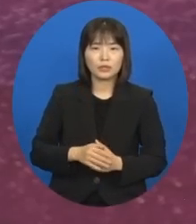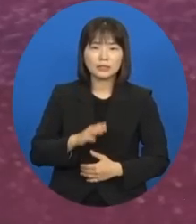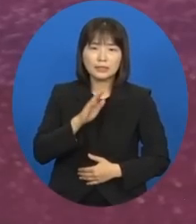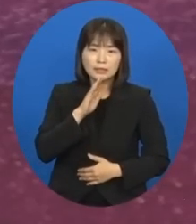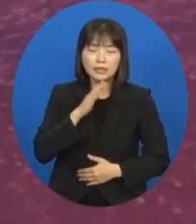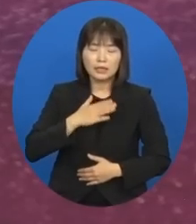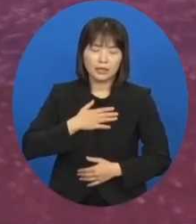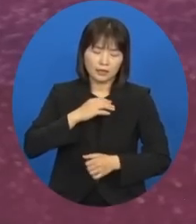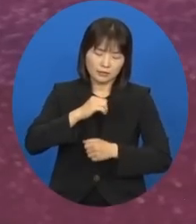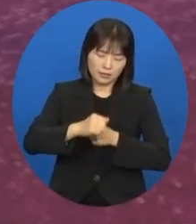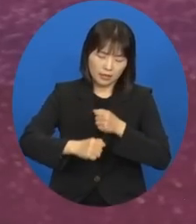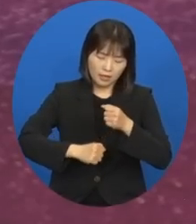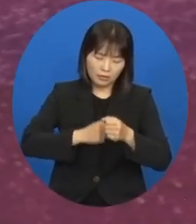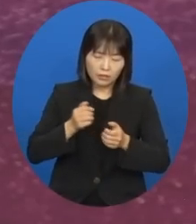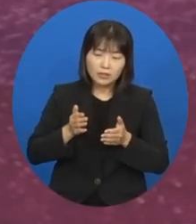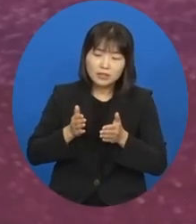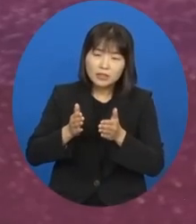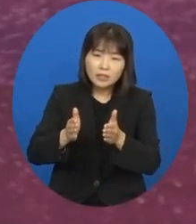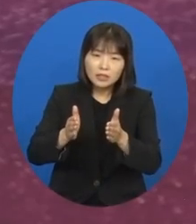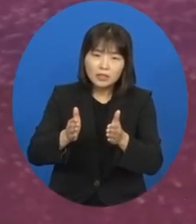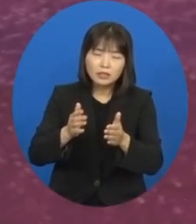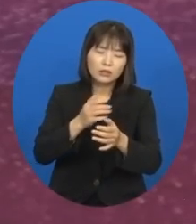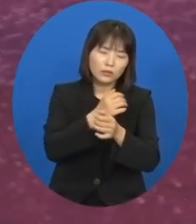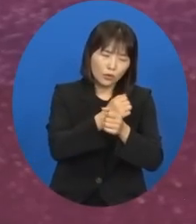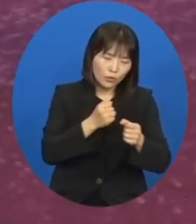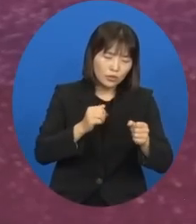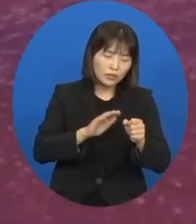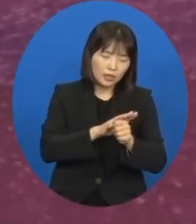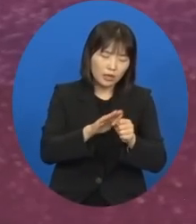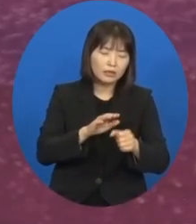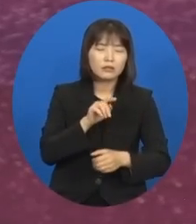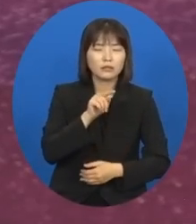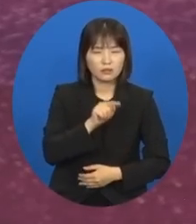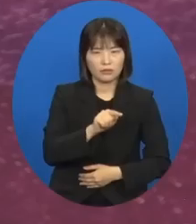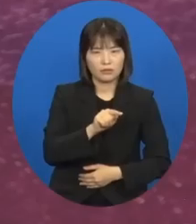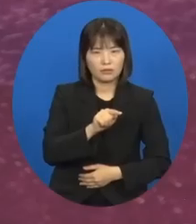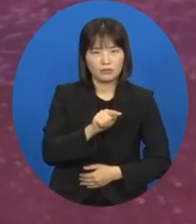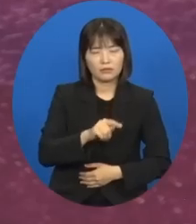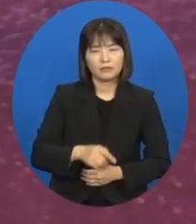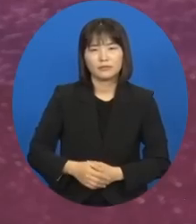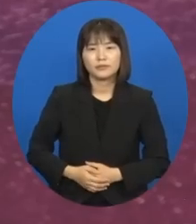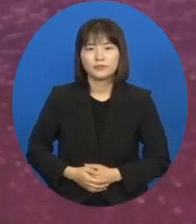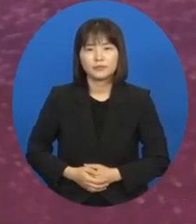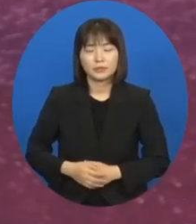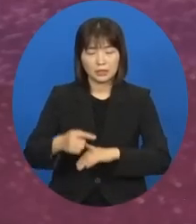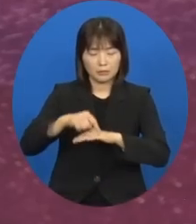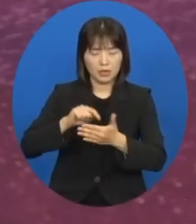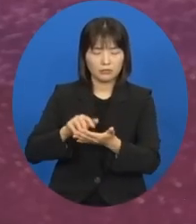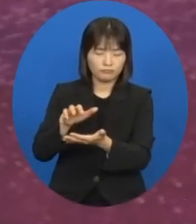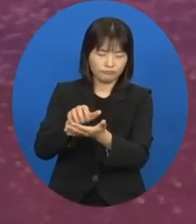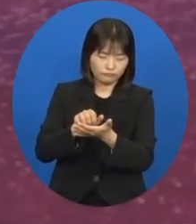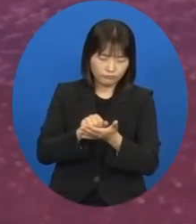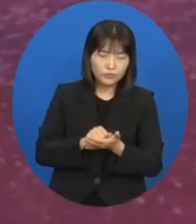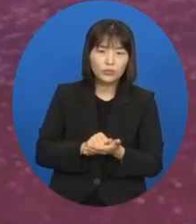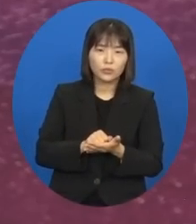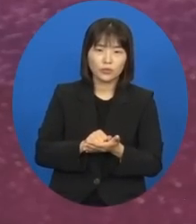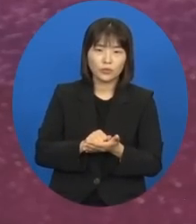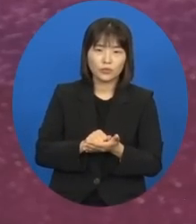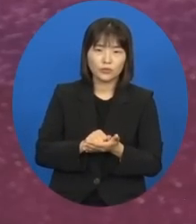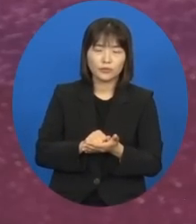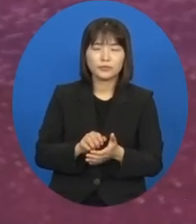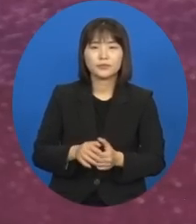진짜 내가 자유해지는 길은 용서하고 사랑하는 거구나 그 마음을 품게 되어